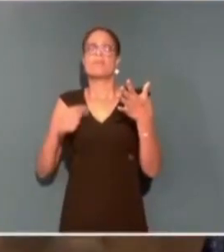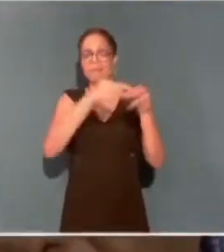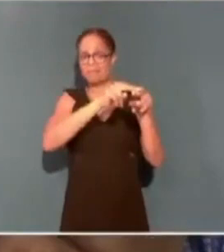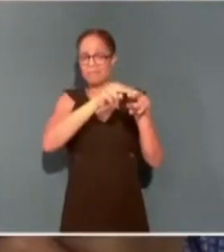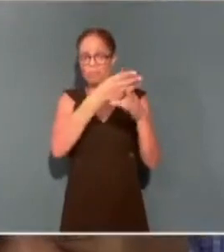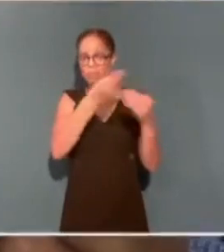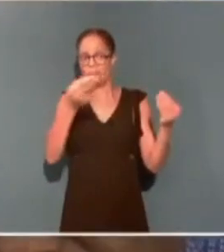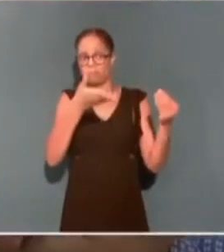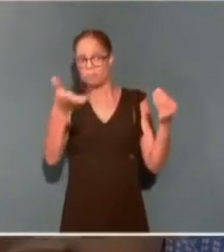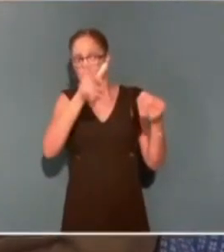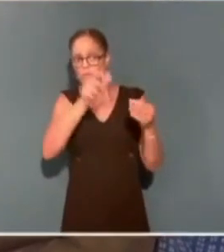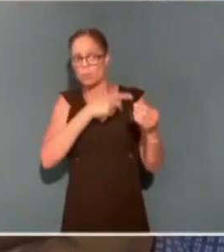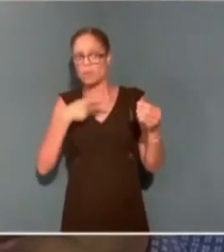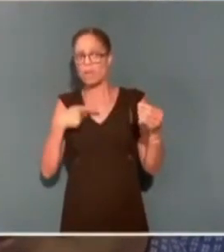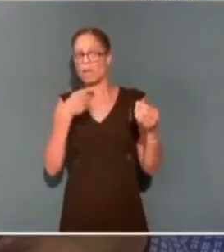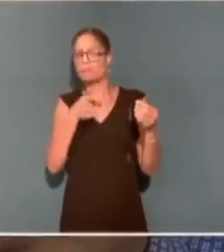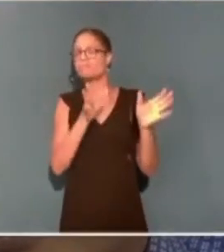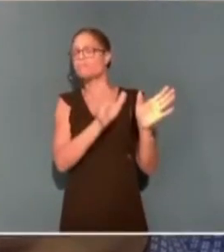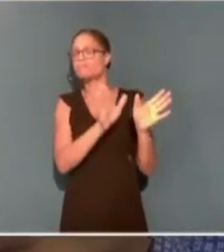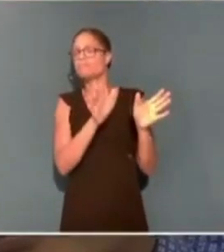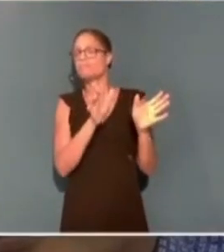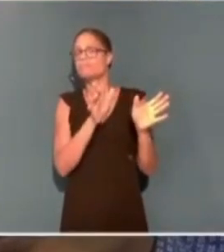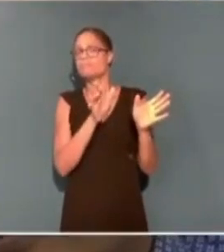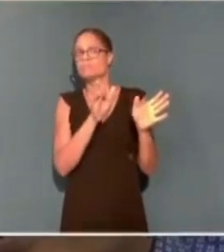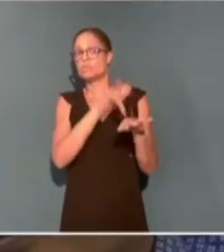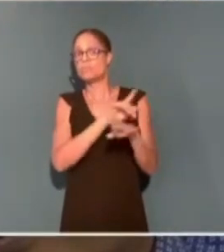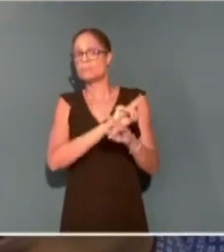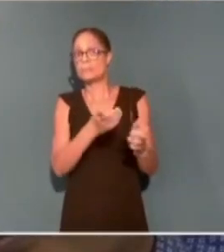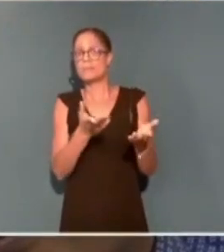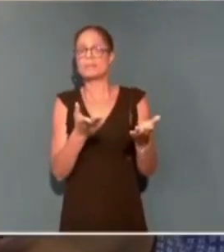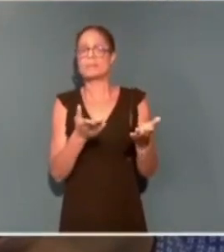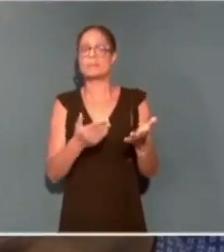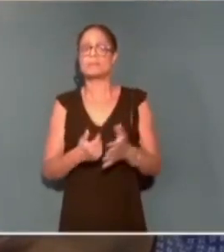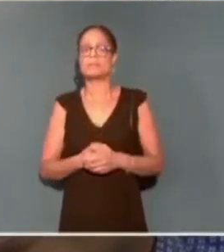c'est-à-dire des propriétaires fonciers qui l'utilisent plus en agriculture.